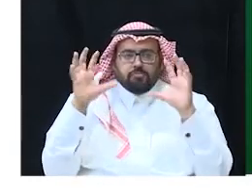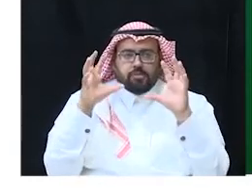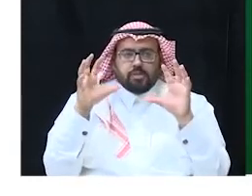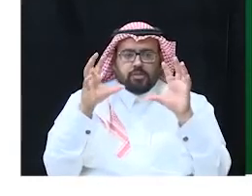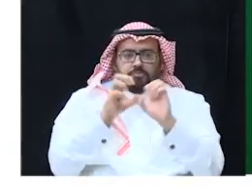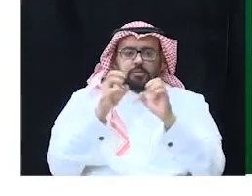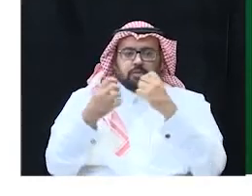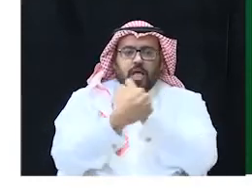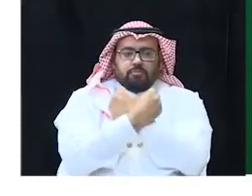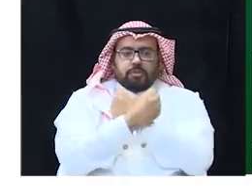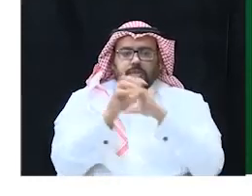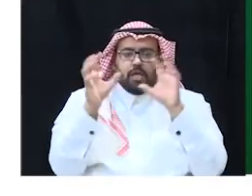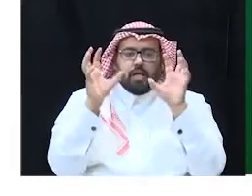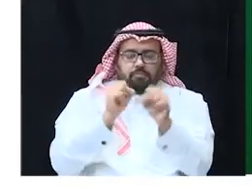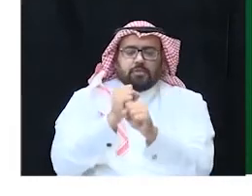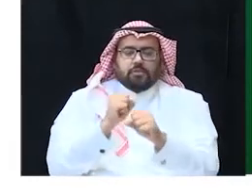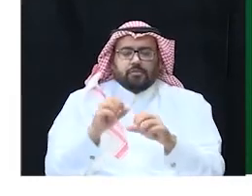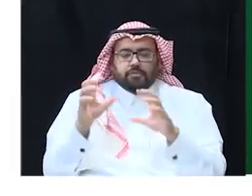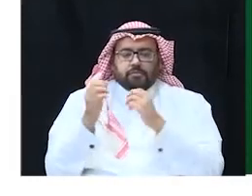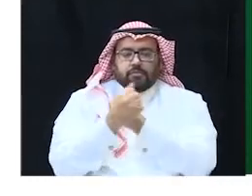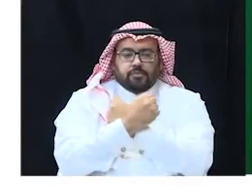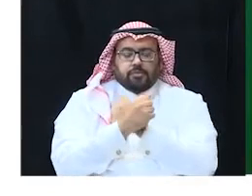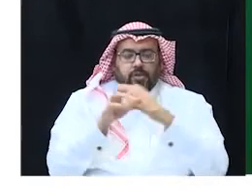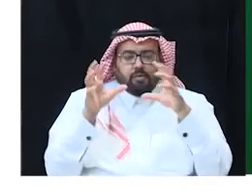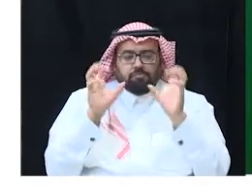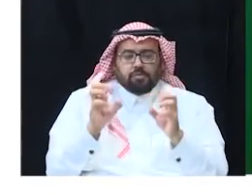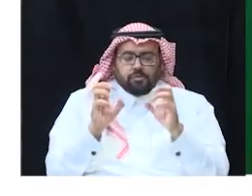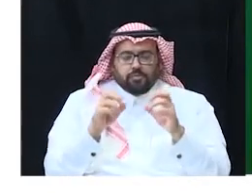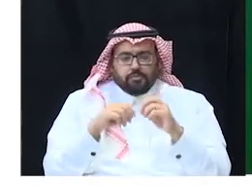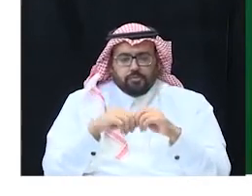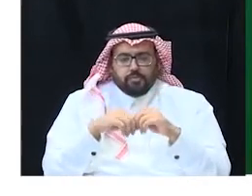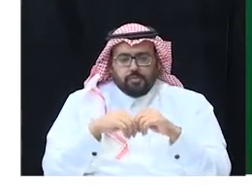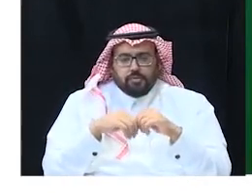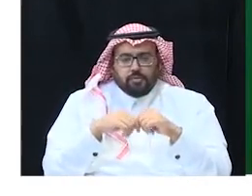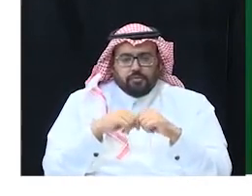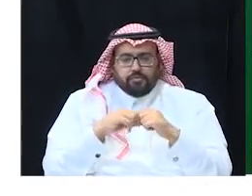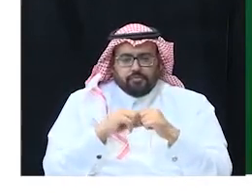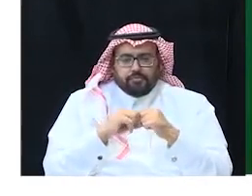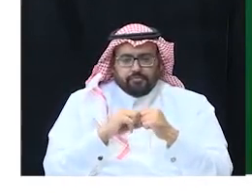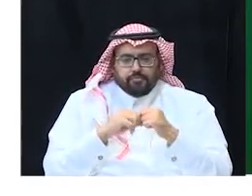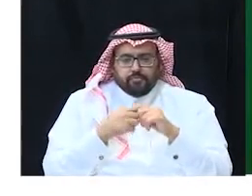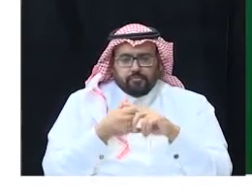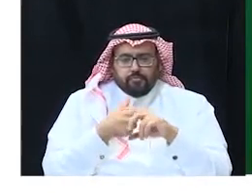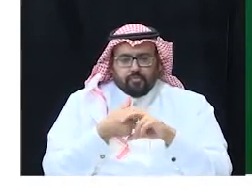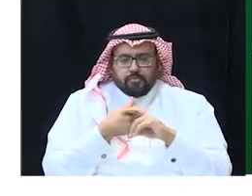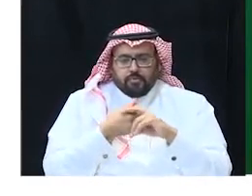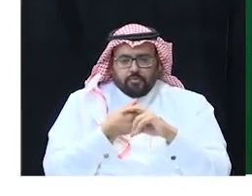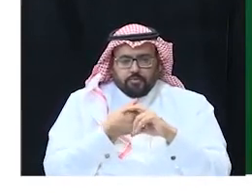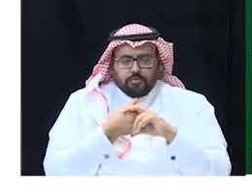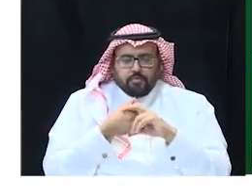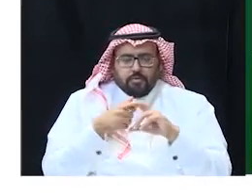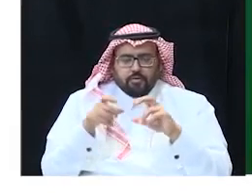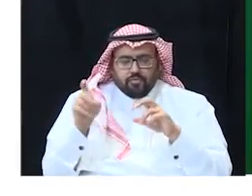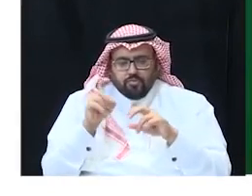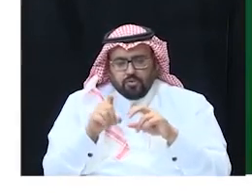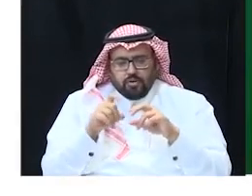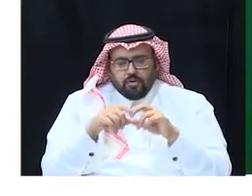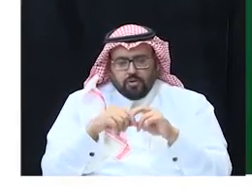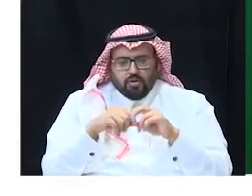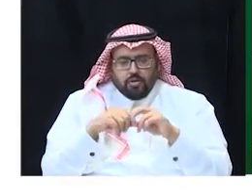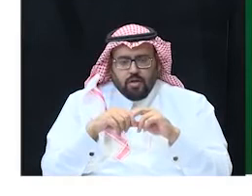لاعب آخر من نفس فريقه. واضح يا أبطال؟ طيب السؤال اللي عندنا ما